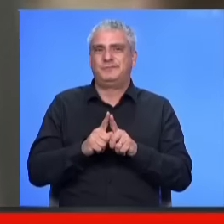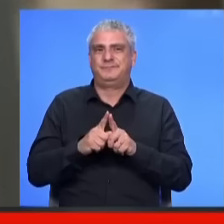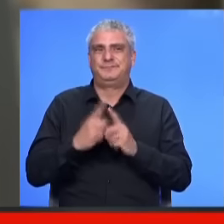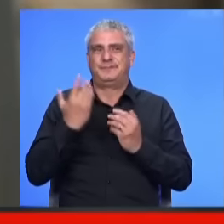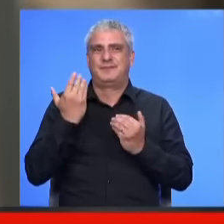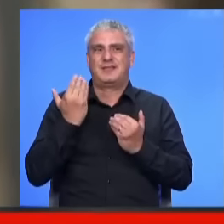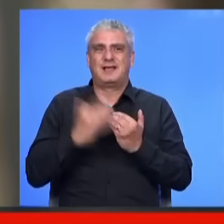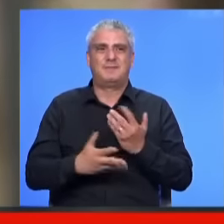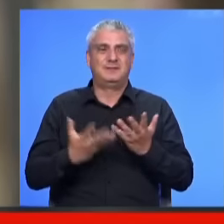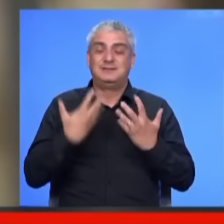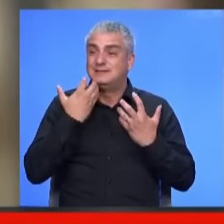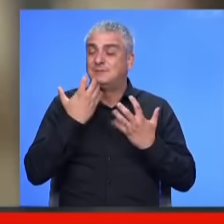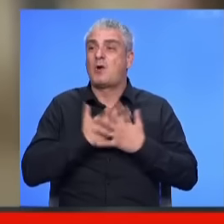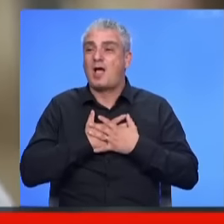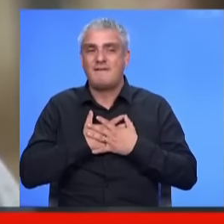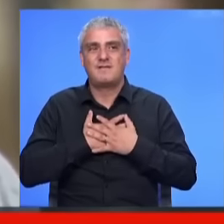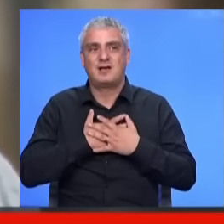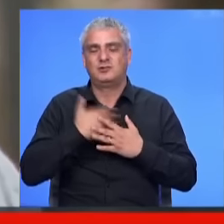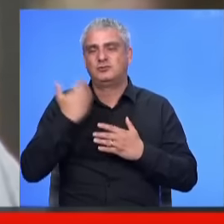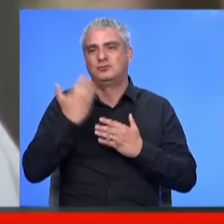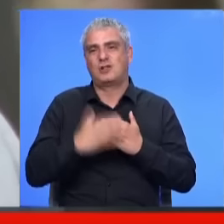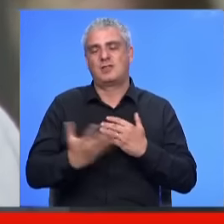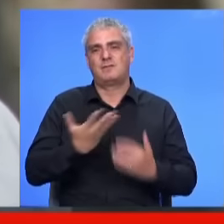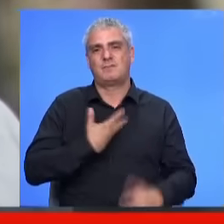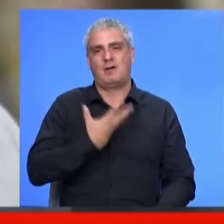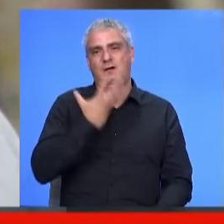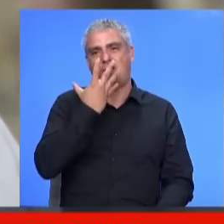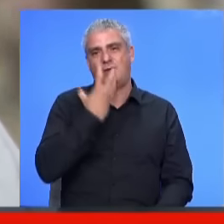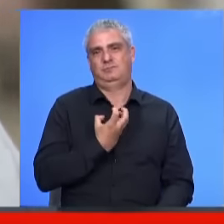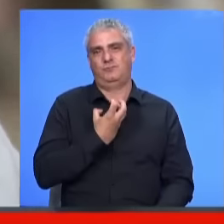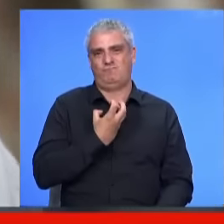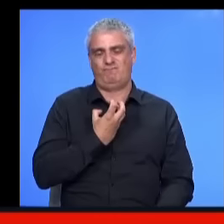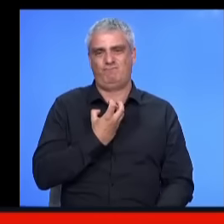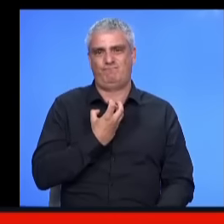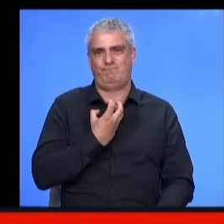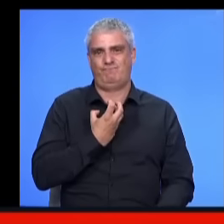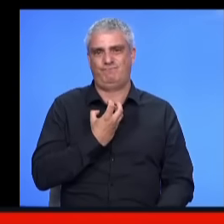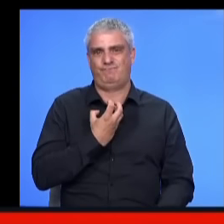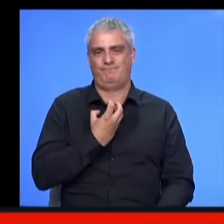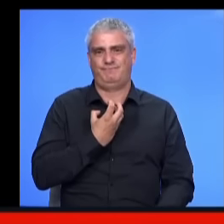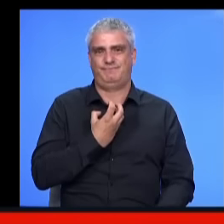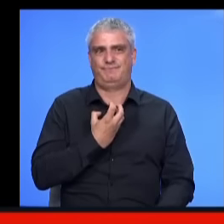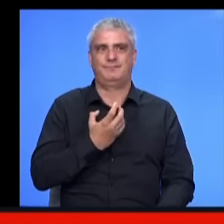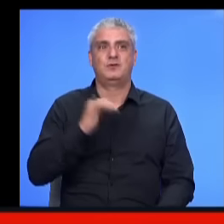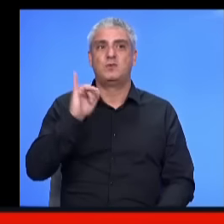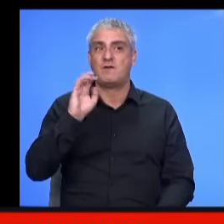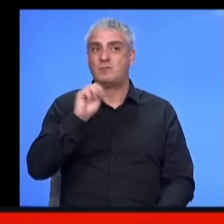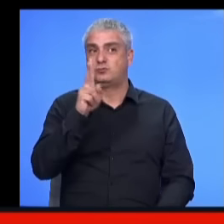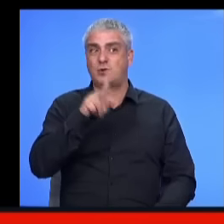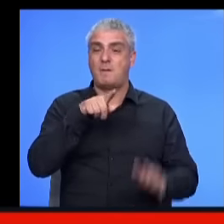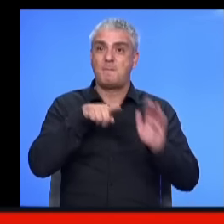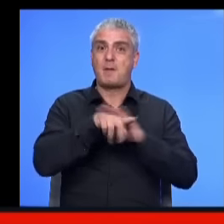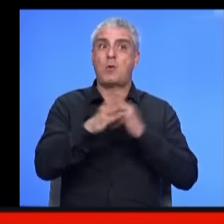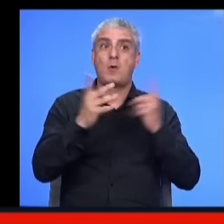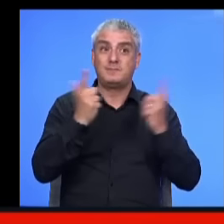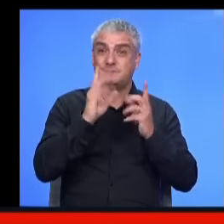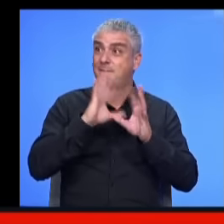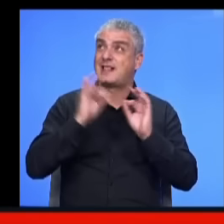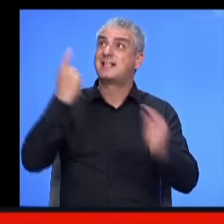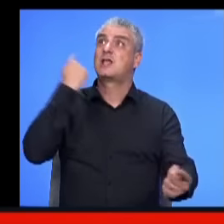זה סיפור אהבה שנגמר בעצב. יובל ומשה ברחו מהמסיבה כשהתחילו